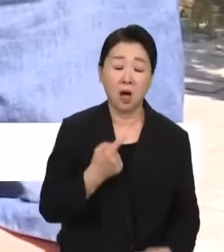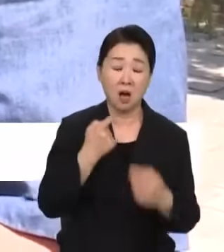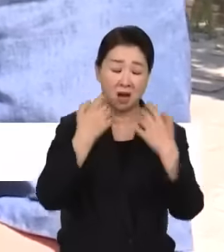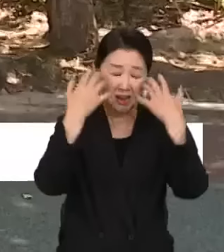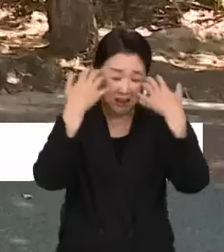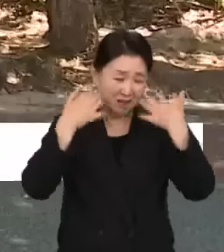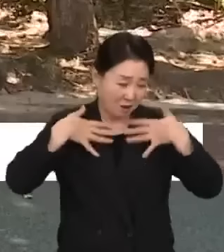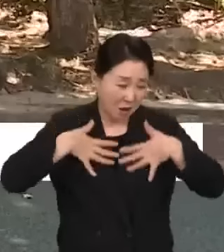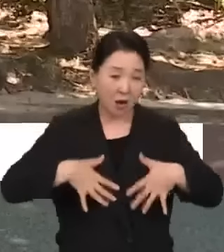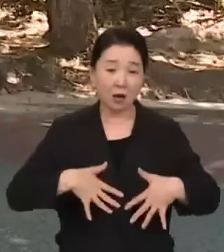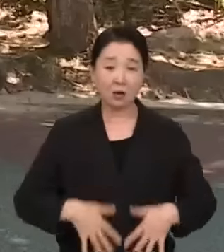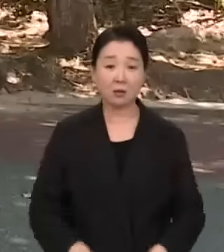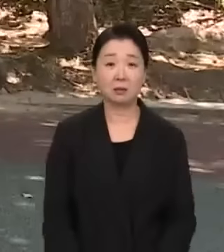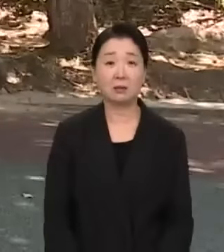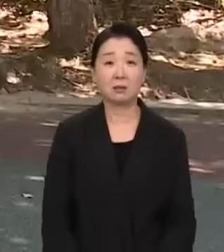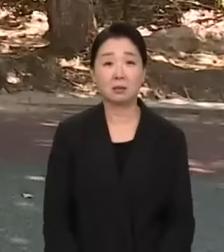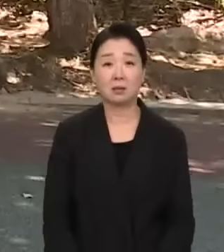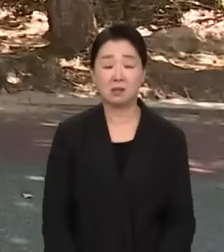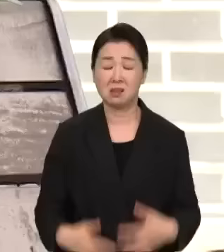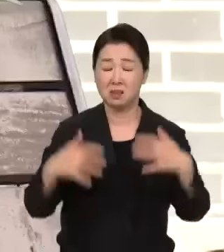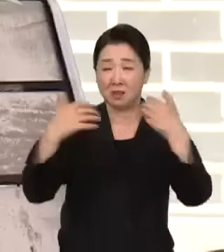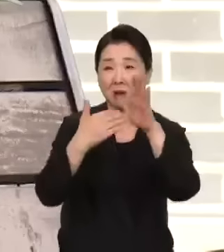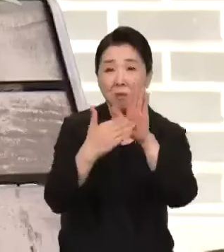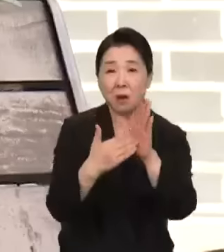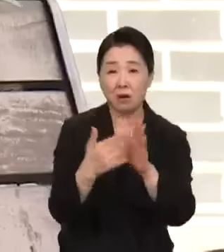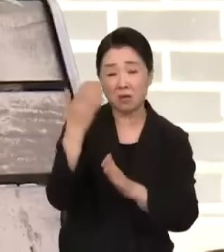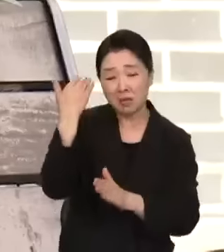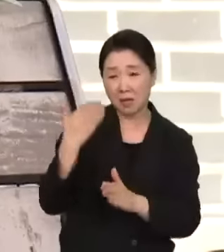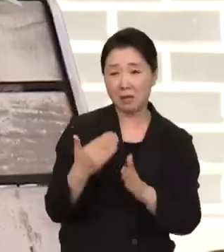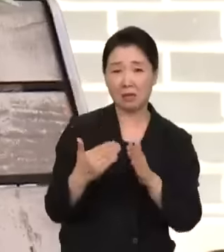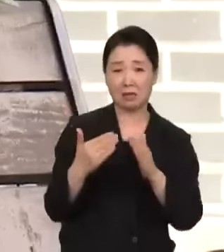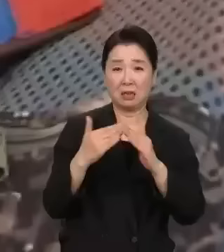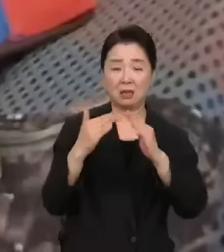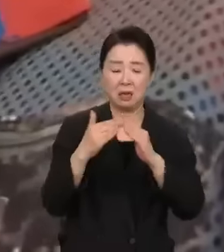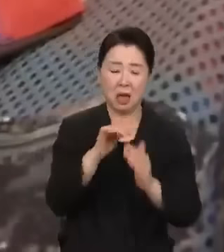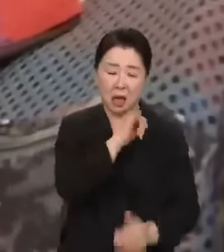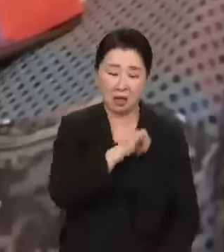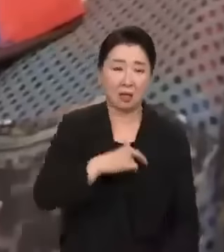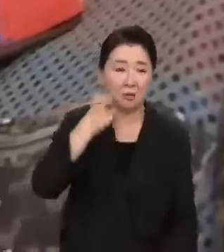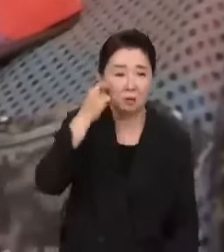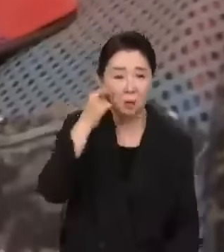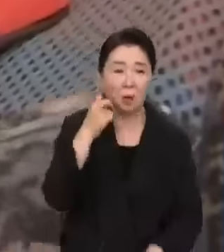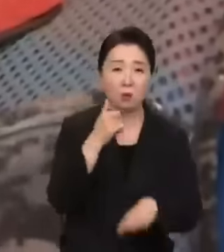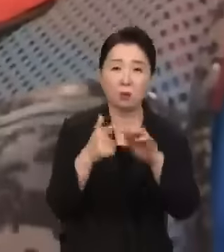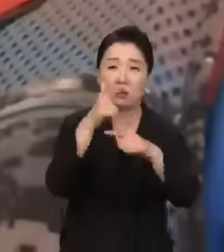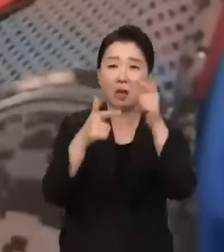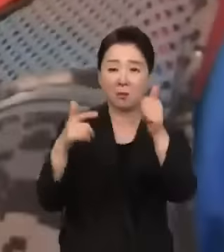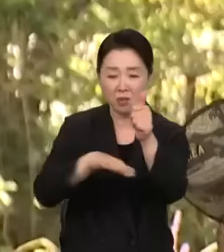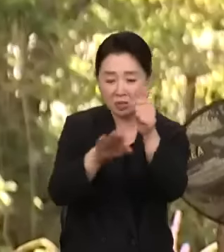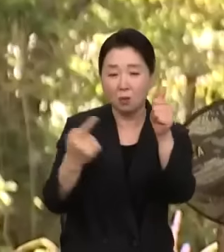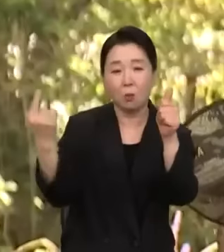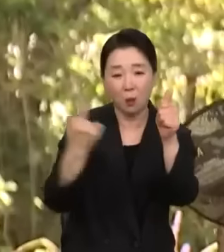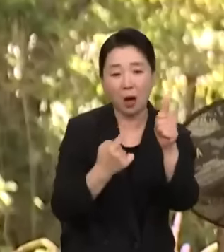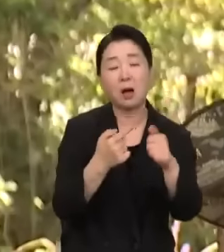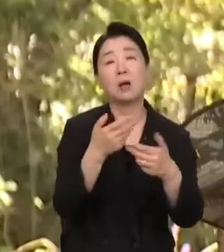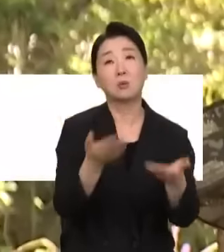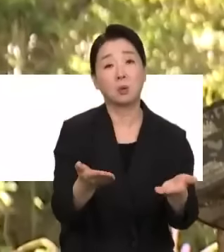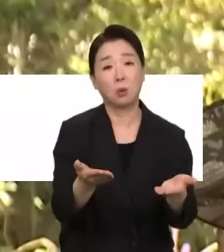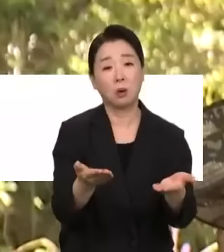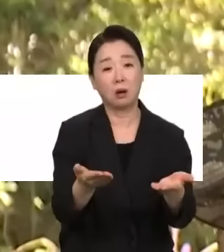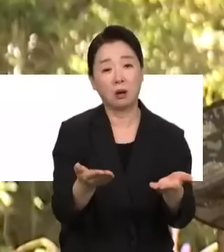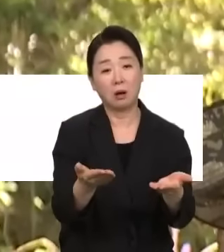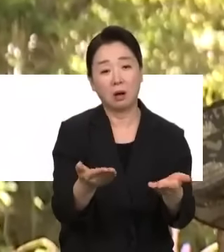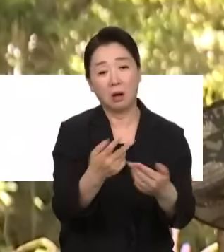젖어버려요. 열기를 못 막는 구도심 오래된 집을 견디지 못한 주민들은 나무 그늘을 찾아 나왔습니다. 이게 이제 자다가도